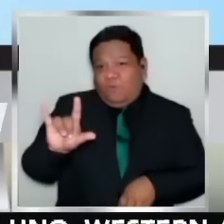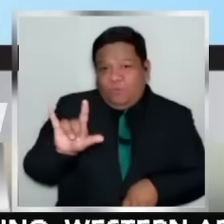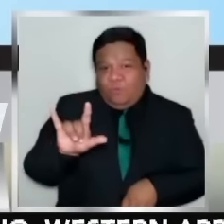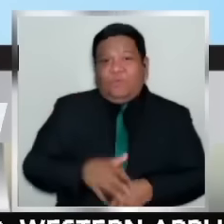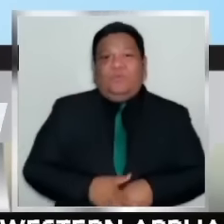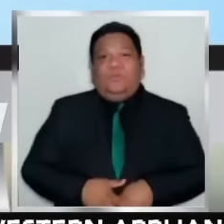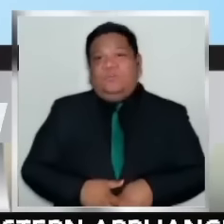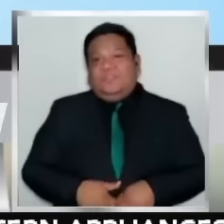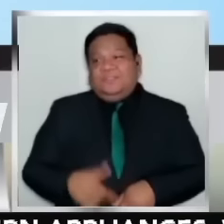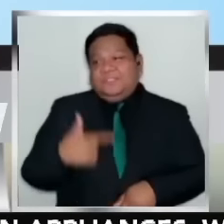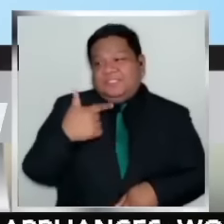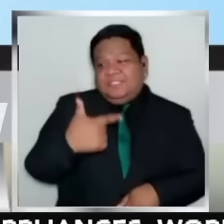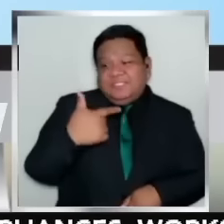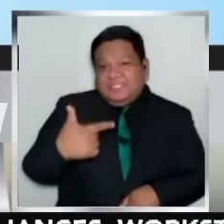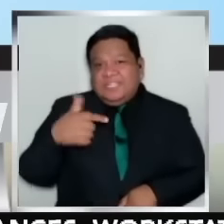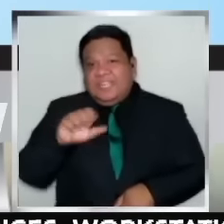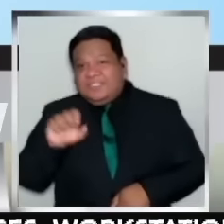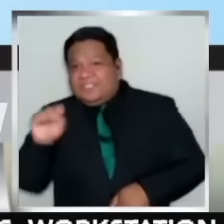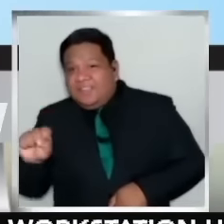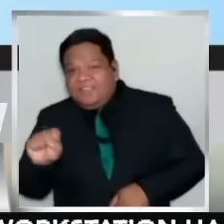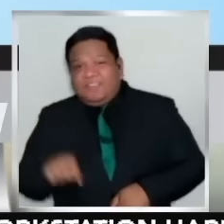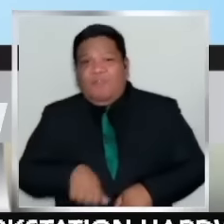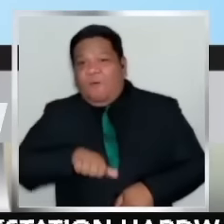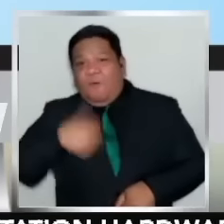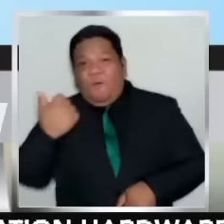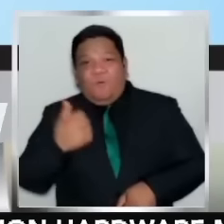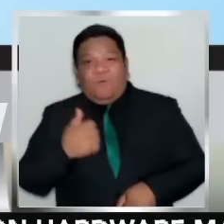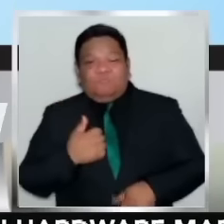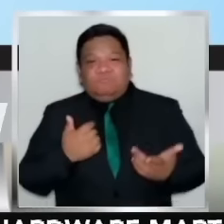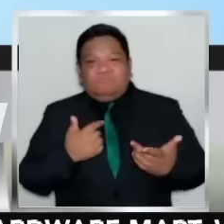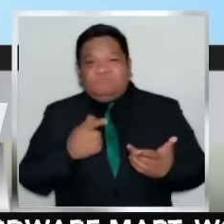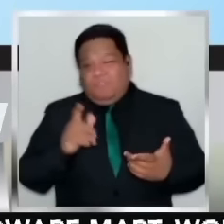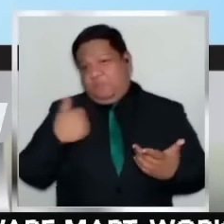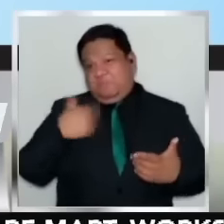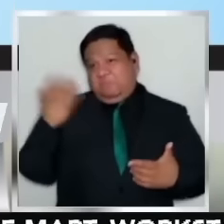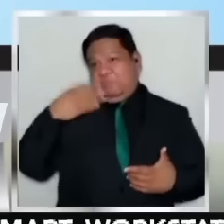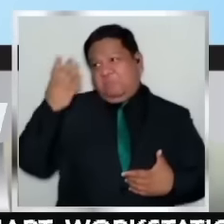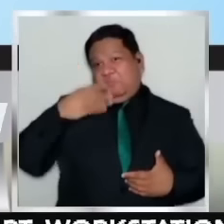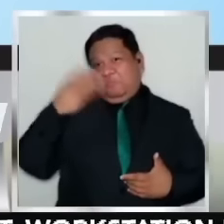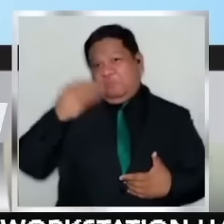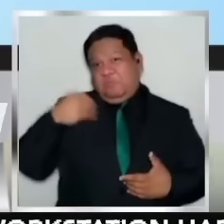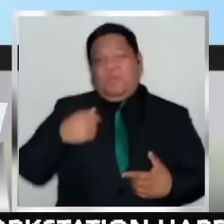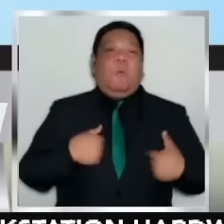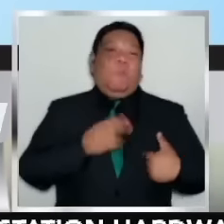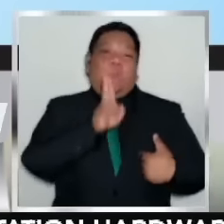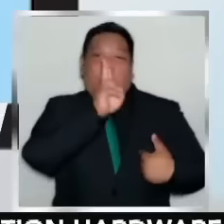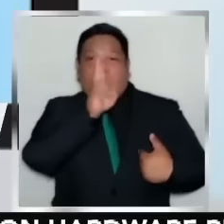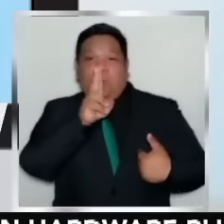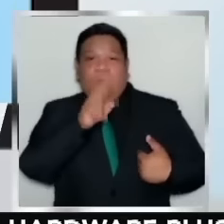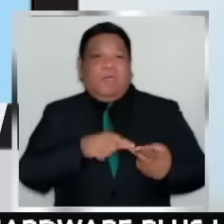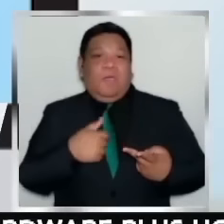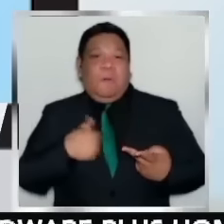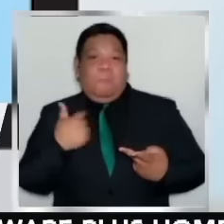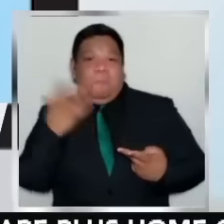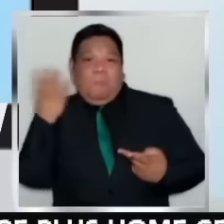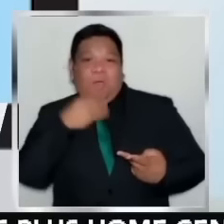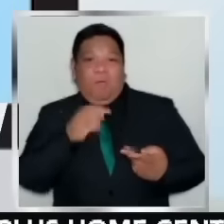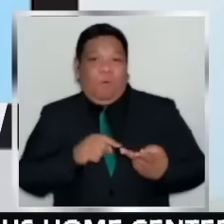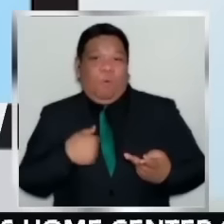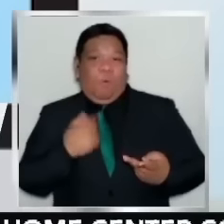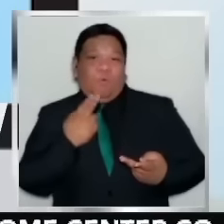GGSS, kaya ang password ay pogi ako, maganda ako at cute ako. At